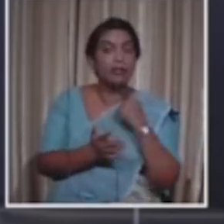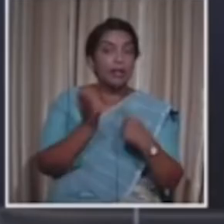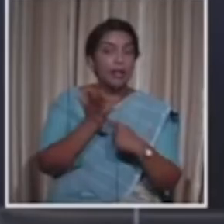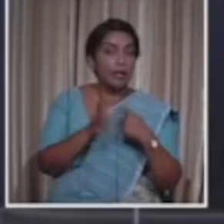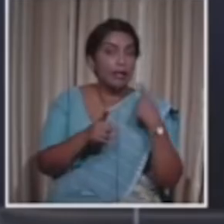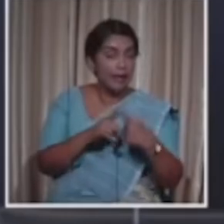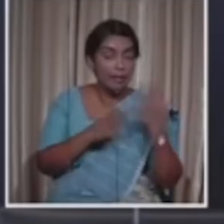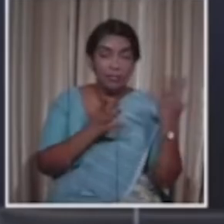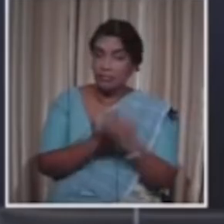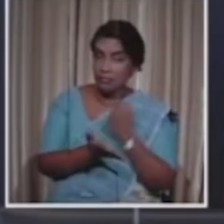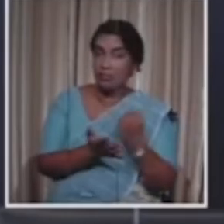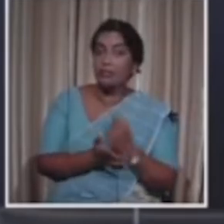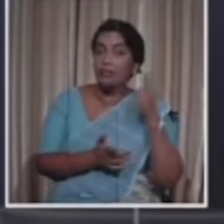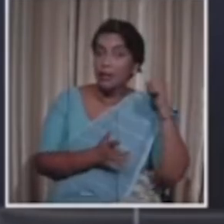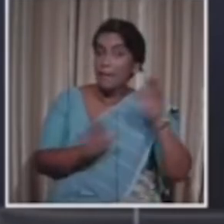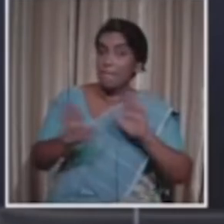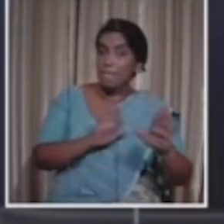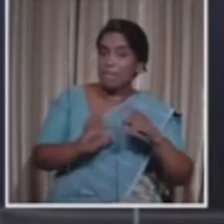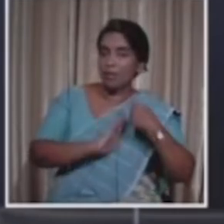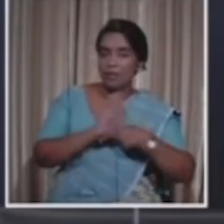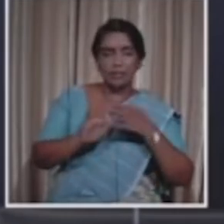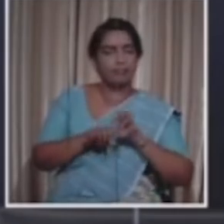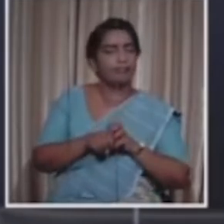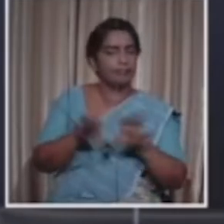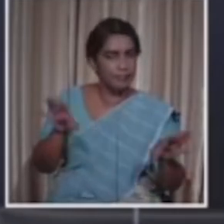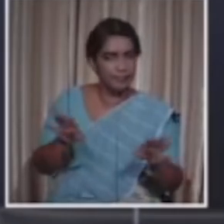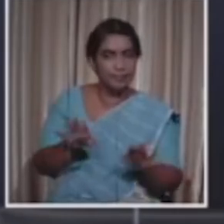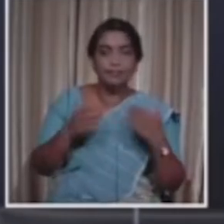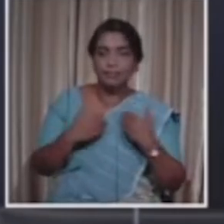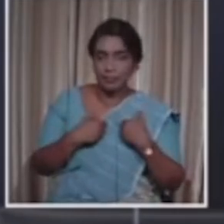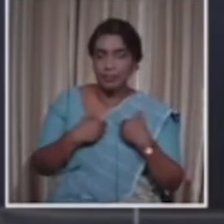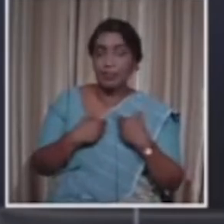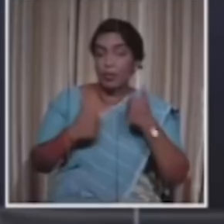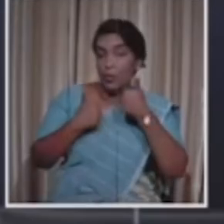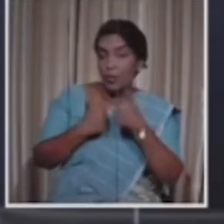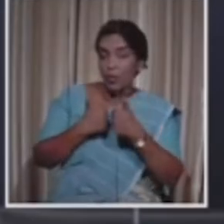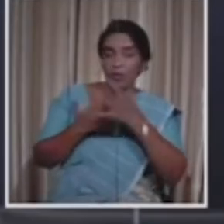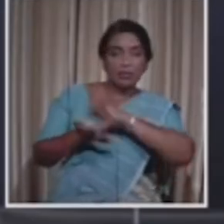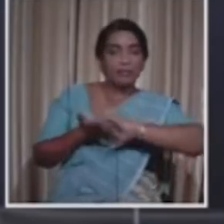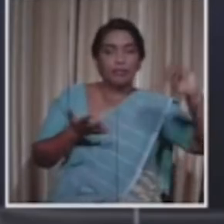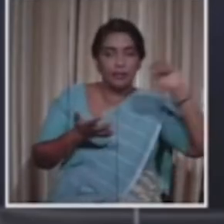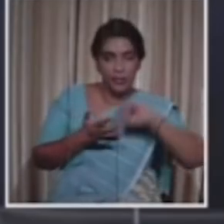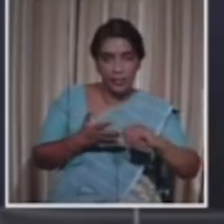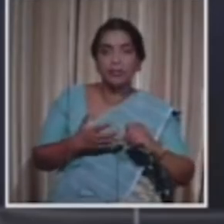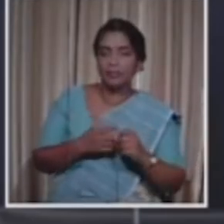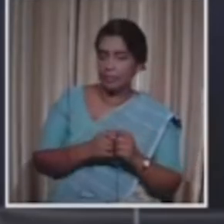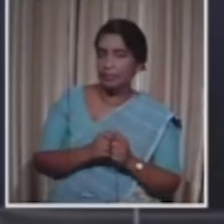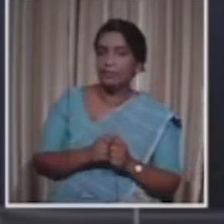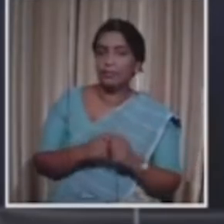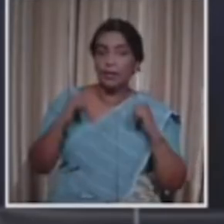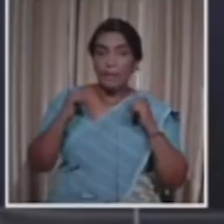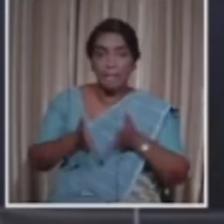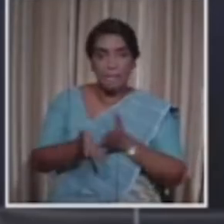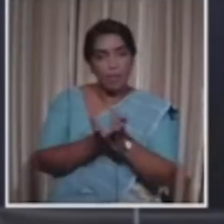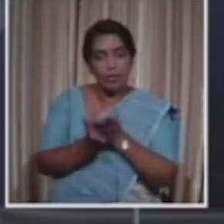katukan lah, tamai. Ego langgi pan le rata tulah gini cie. Apa itu bicara sahre he tu uragan gak? Apa mehatat cemak kala? Rail paral he